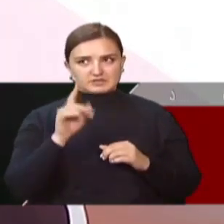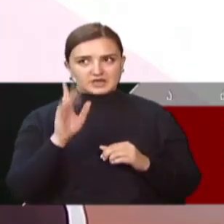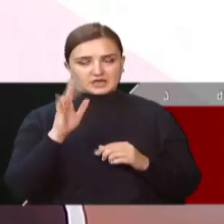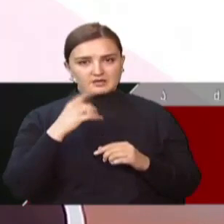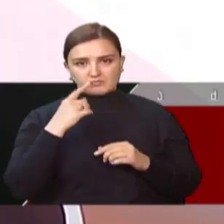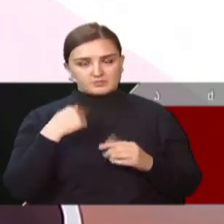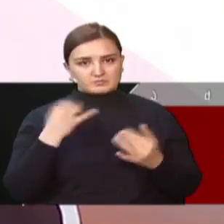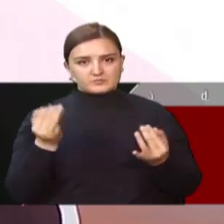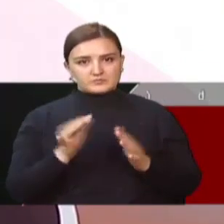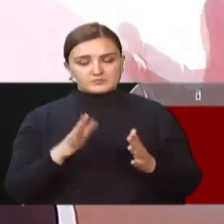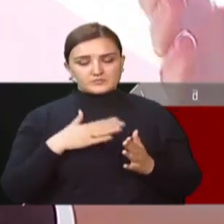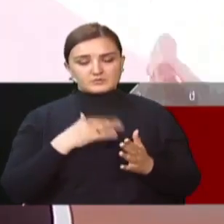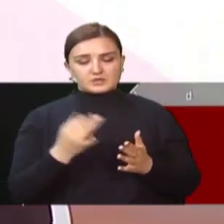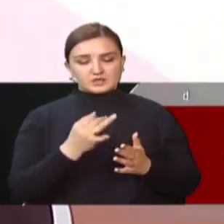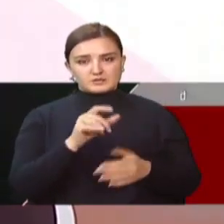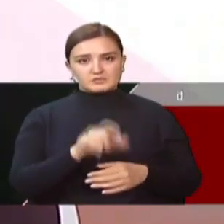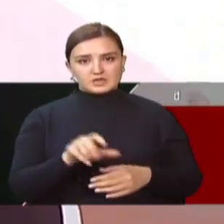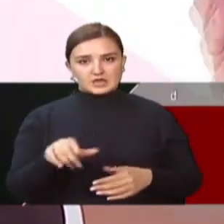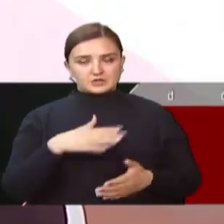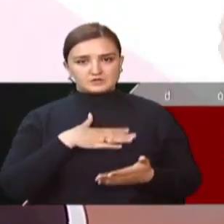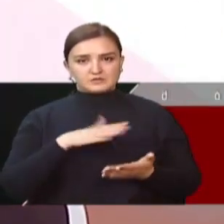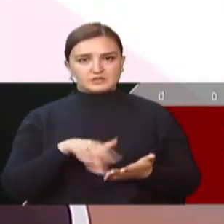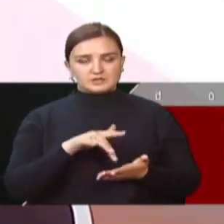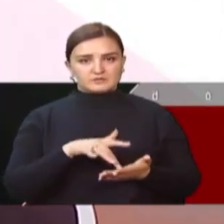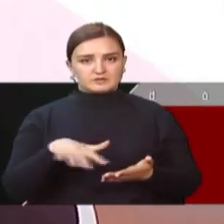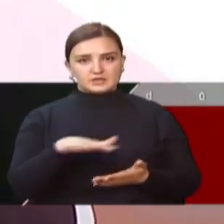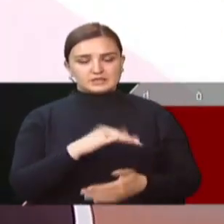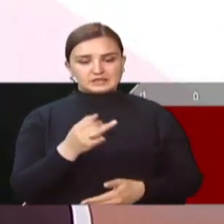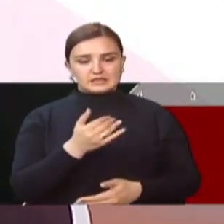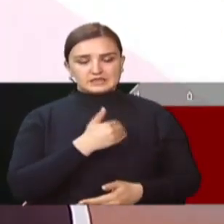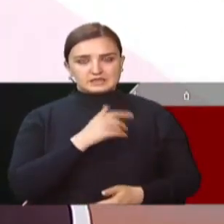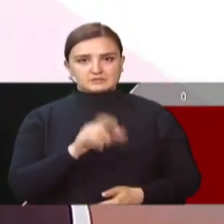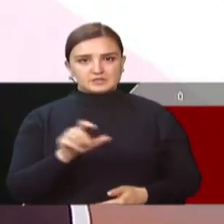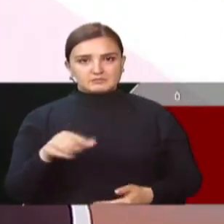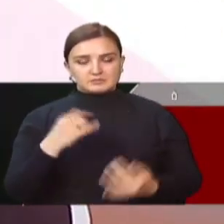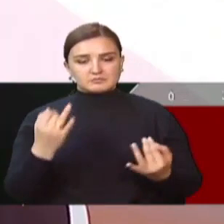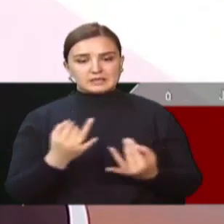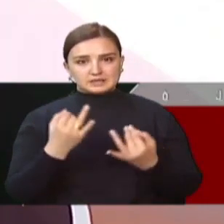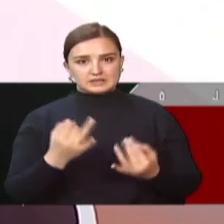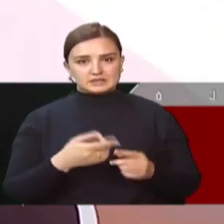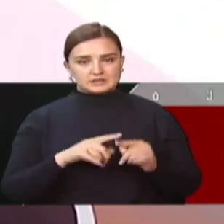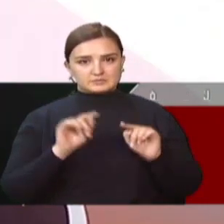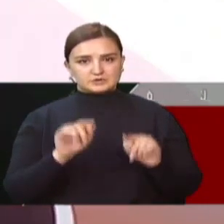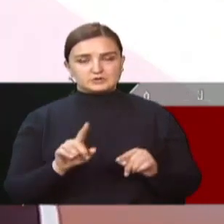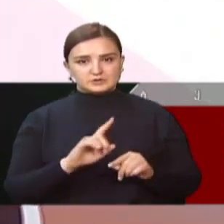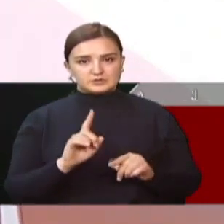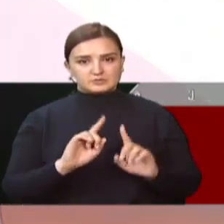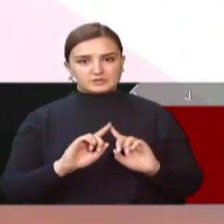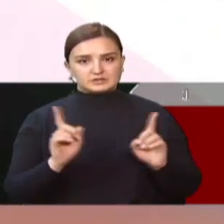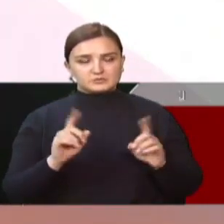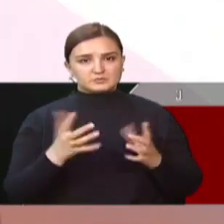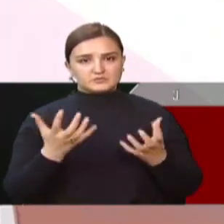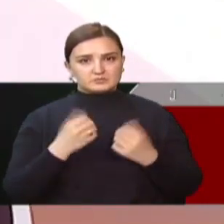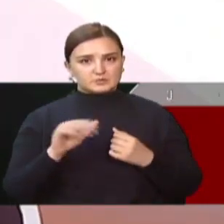mai interesebi ce mi, ce nu e halki, ce nu e cu ce nu e interesant, de ce nu e halks interesant. Dar mă interesează rom. De mi-i tumete smiu